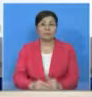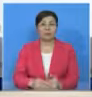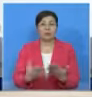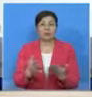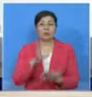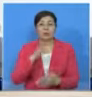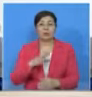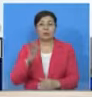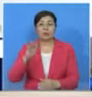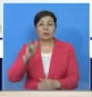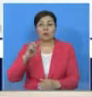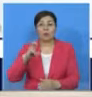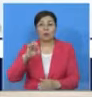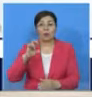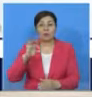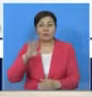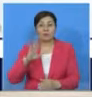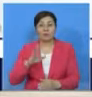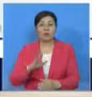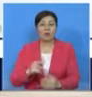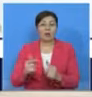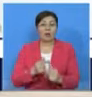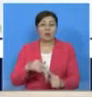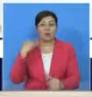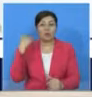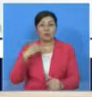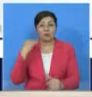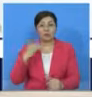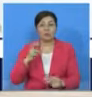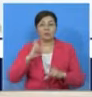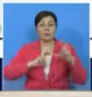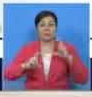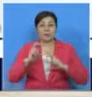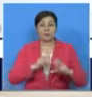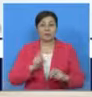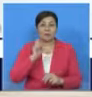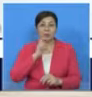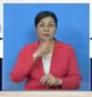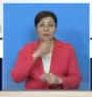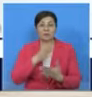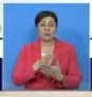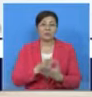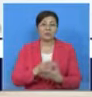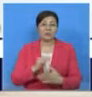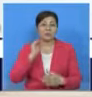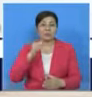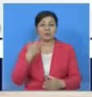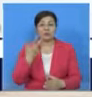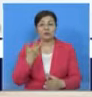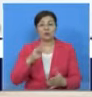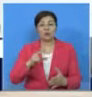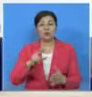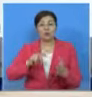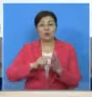таңда Құдайберген Жұбанов атындағы Ақтөбе өңірлік университетінің экономика және құқық факультетінің қаржы мамандығы бойынша 3-ші курс